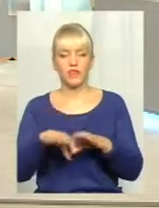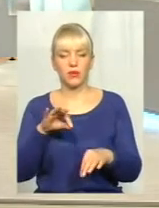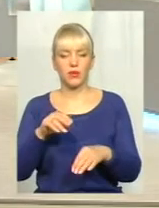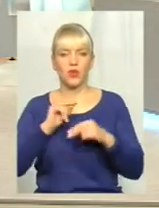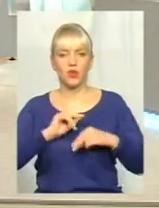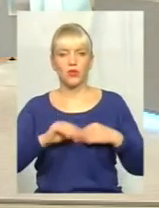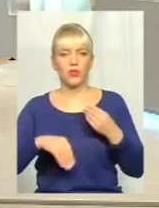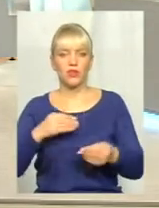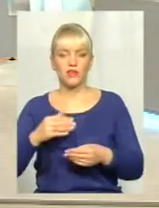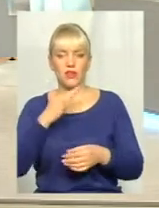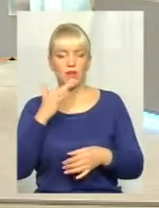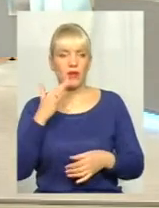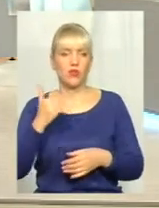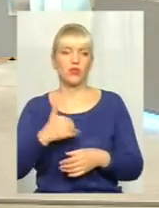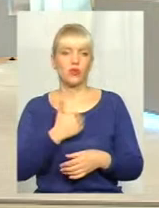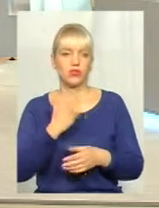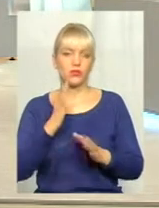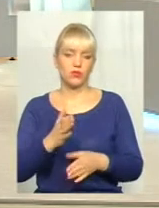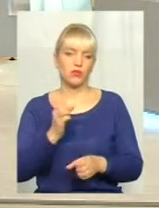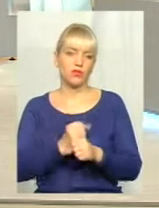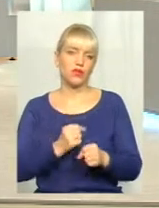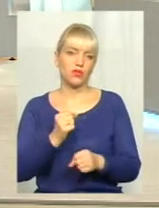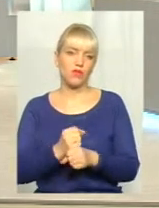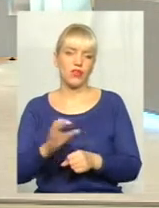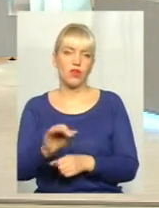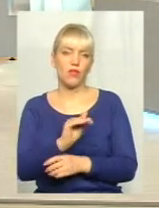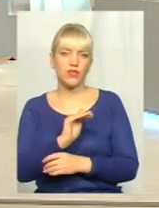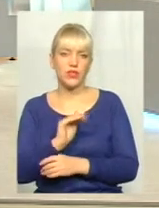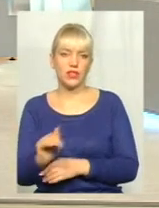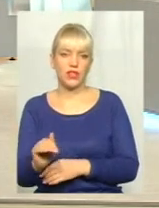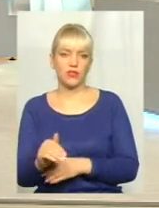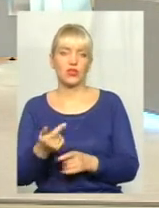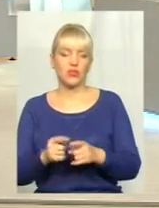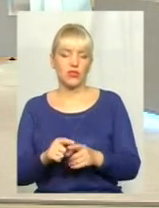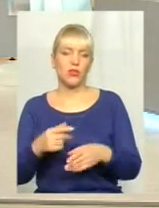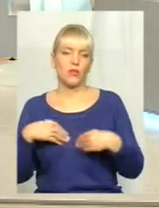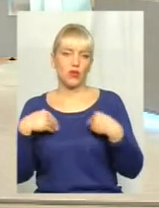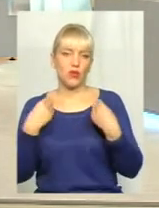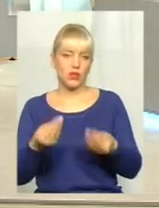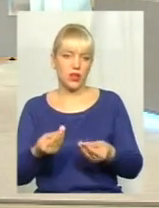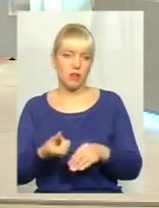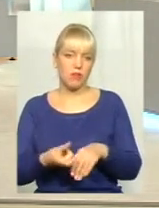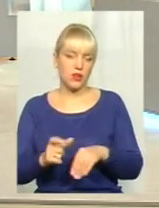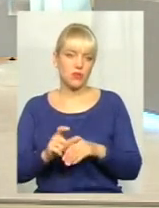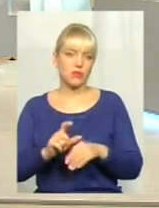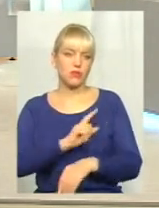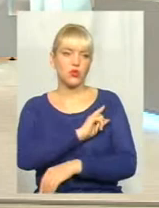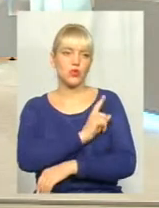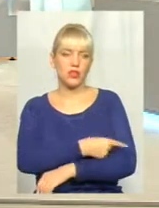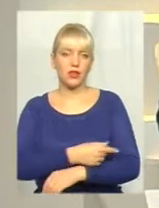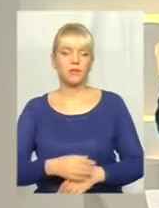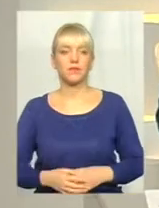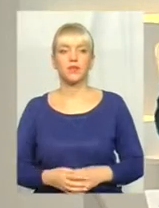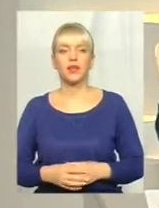багато роботодавців хочуть і будуть працювати офіційно, і ми до цього докладемо максимум зусиль. Скажіть, будь